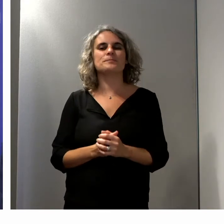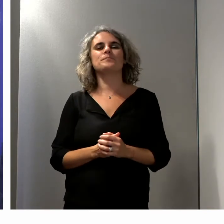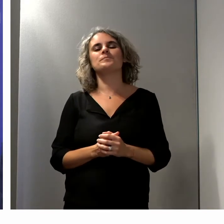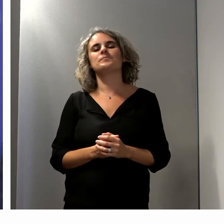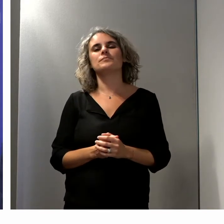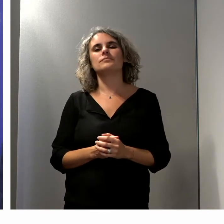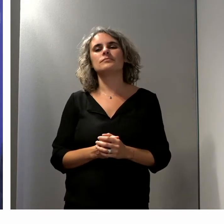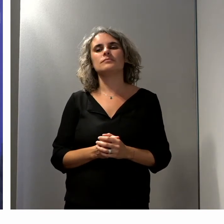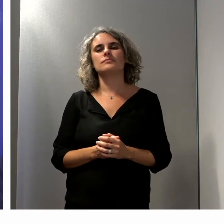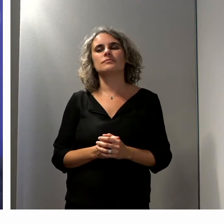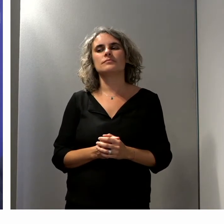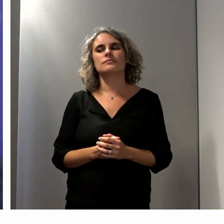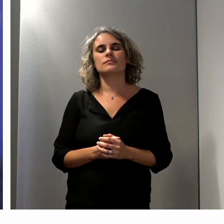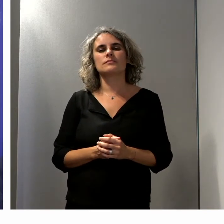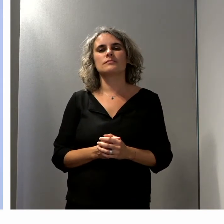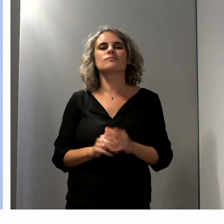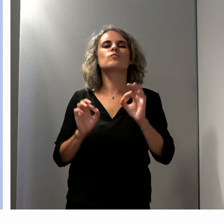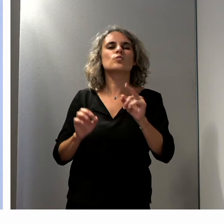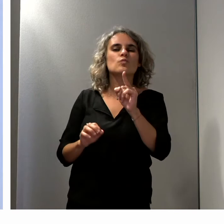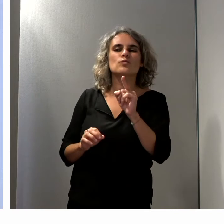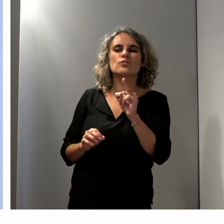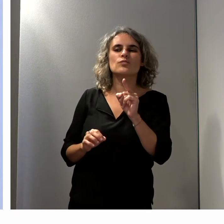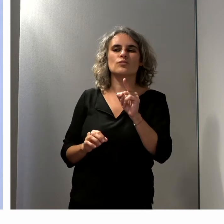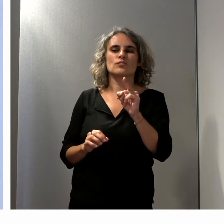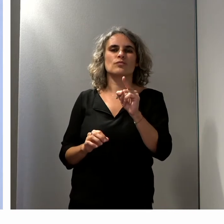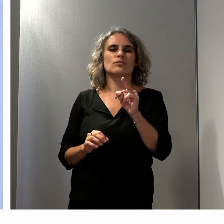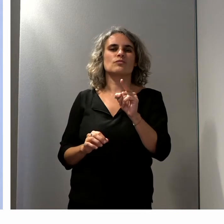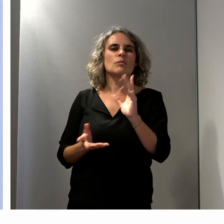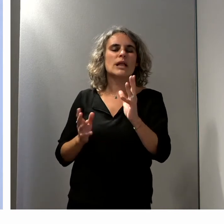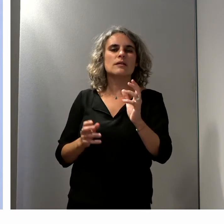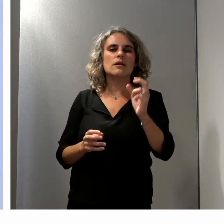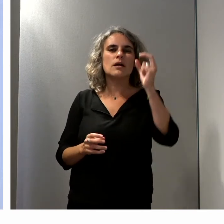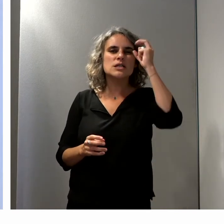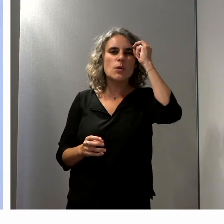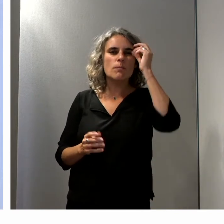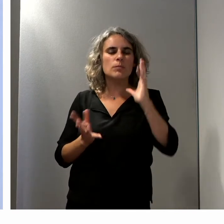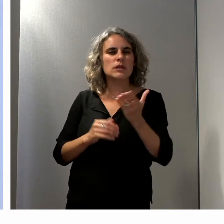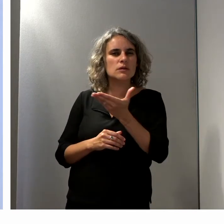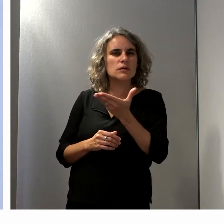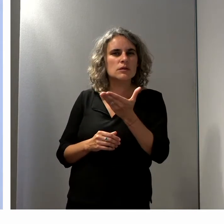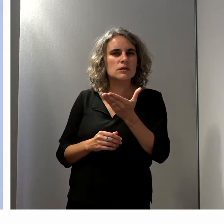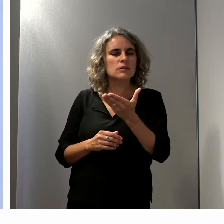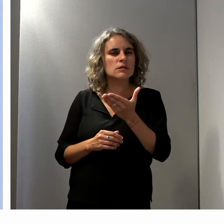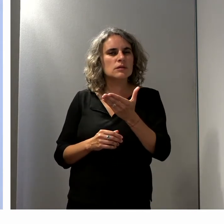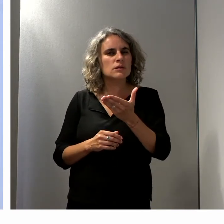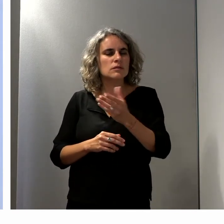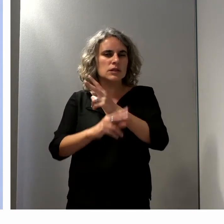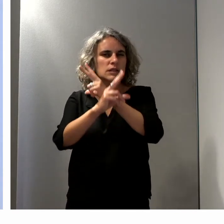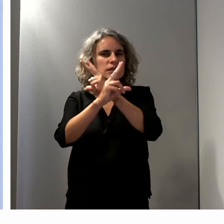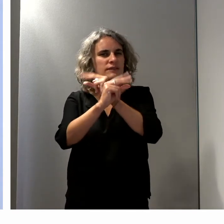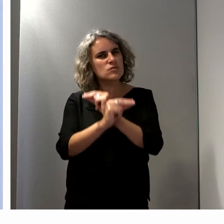j'allais juste finir ce tout petit tour sémantique. D'accord. Peut-être, Jérôme, est-ce que vous prendriez à votre compte de donner une